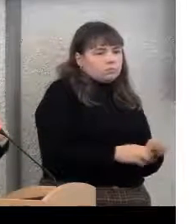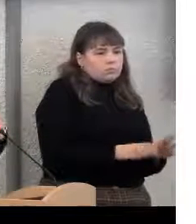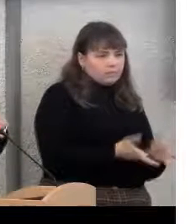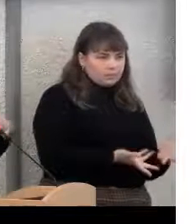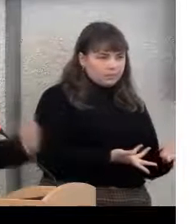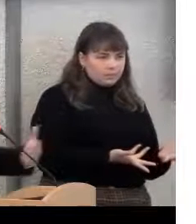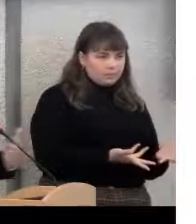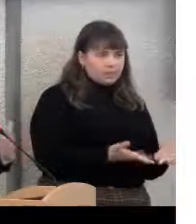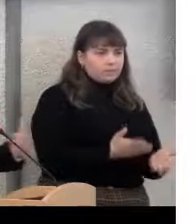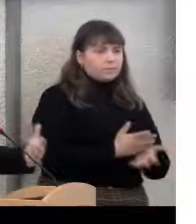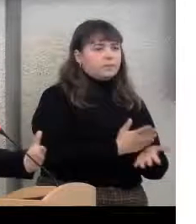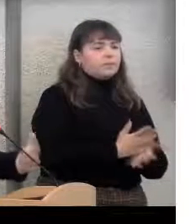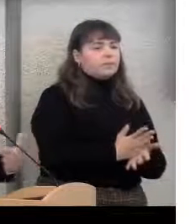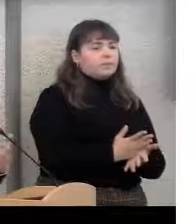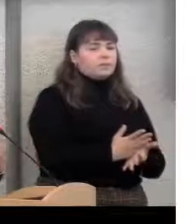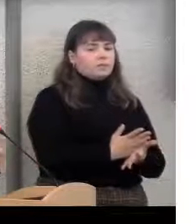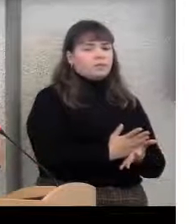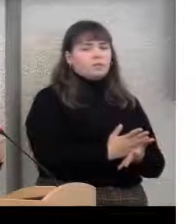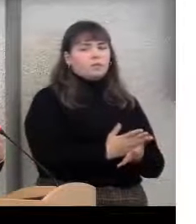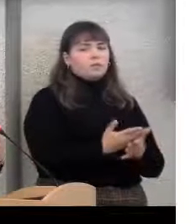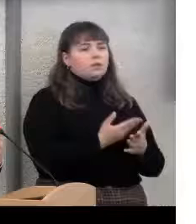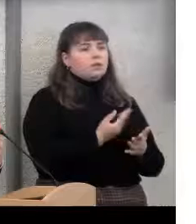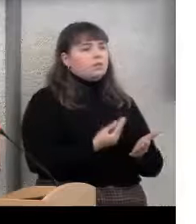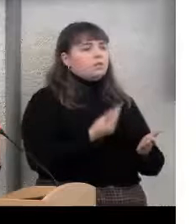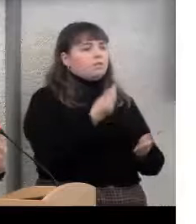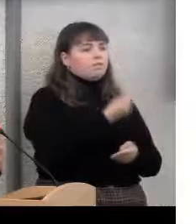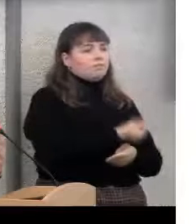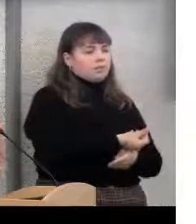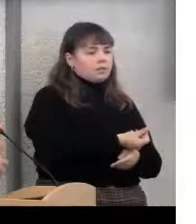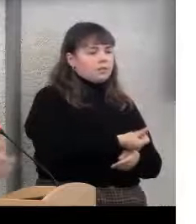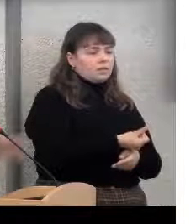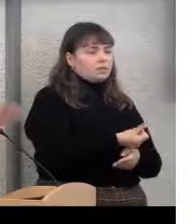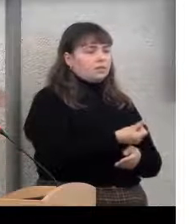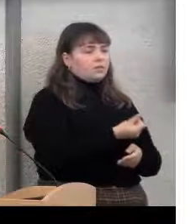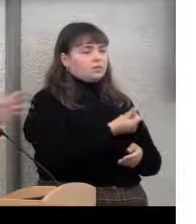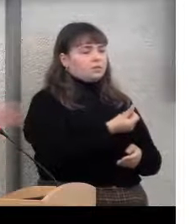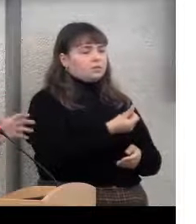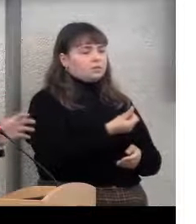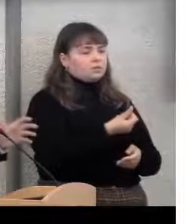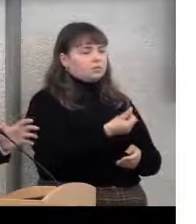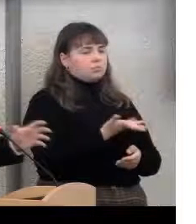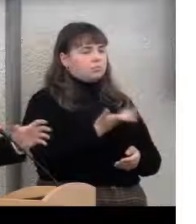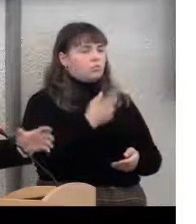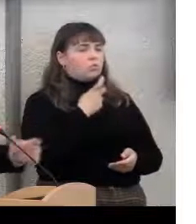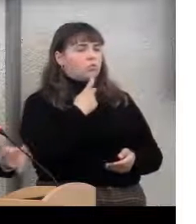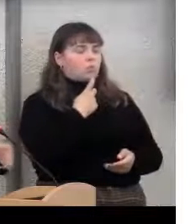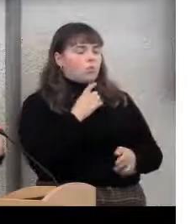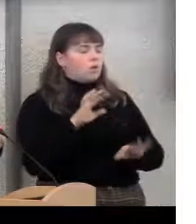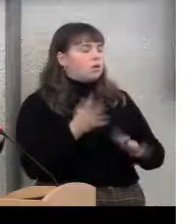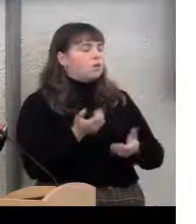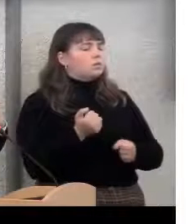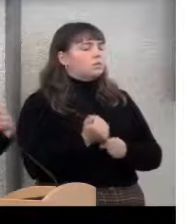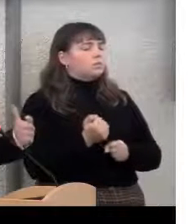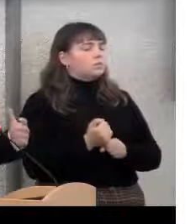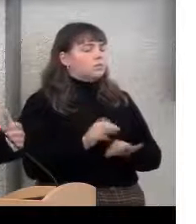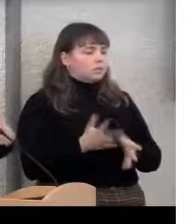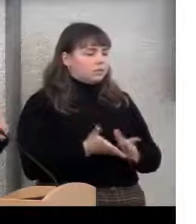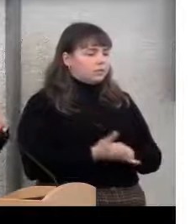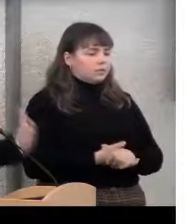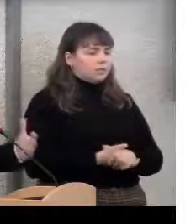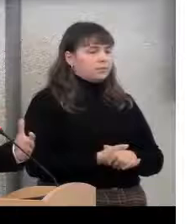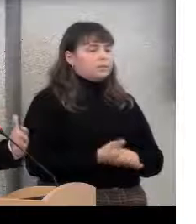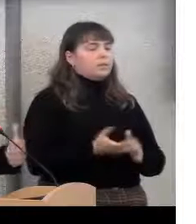kad yra pertraukumas finansavimas rizikos kapitalo fondams. Tai pavyzdžiui, Suomijoje, kaip jie daro,